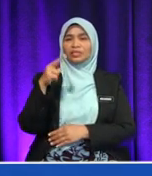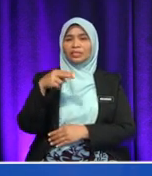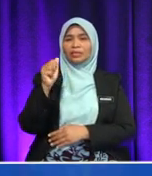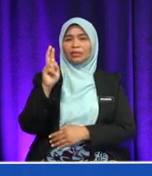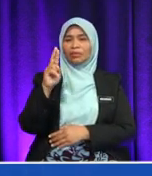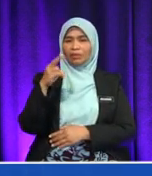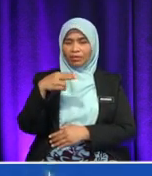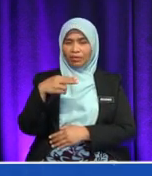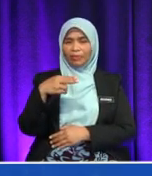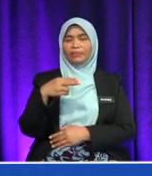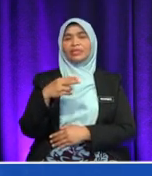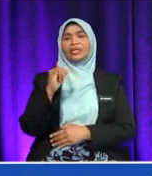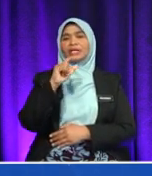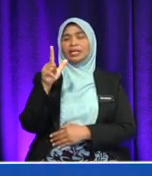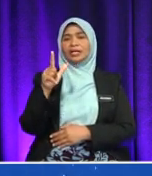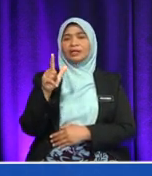dalilnya